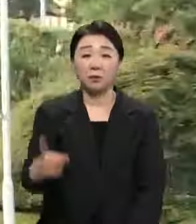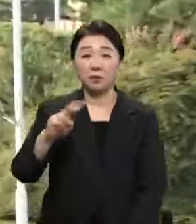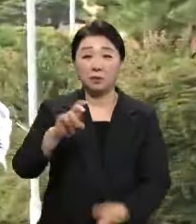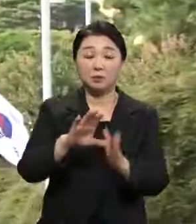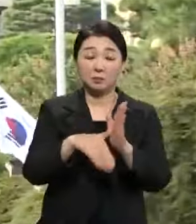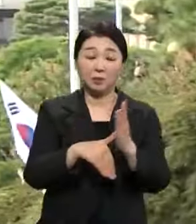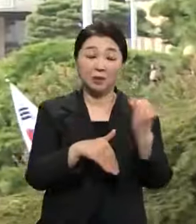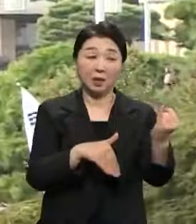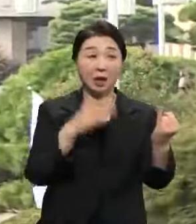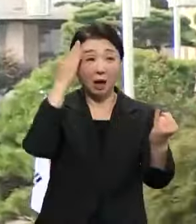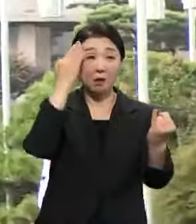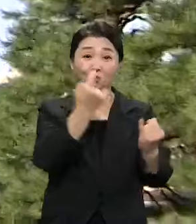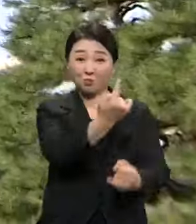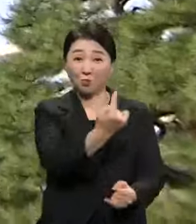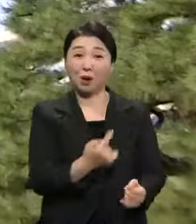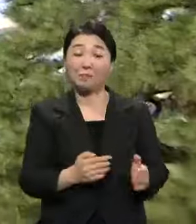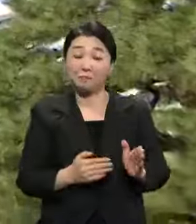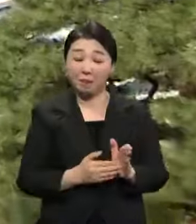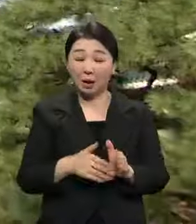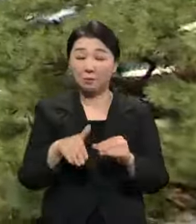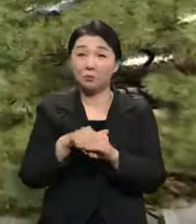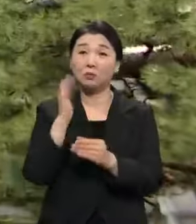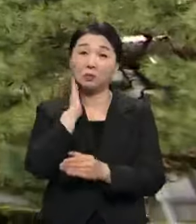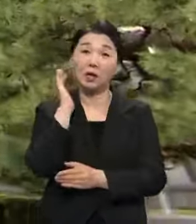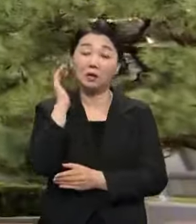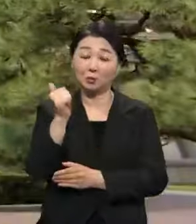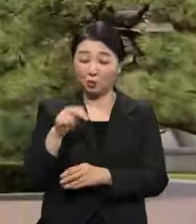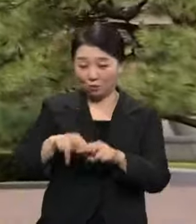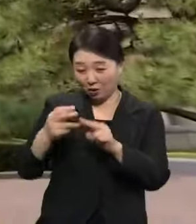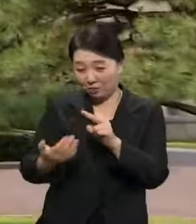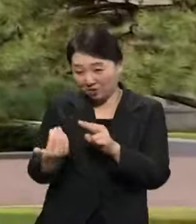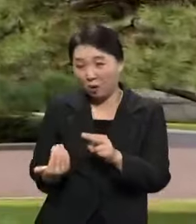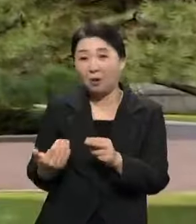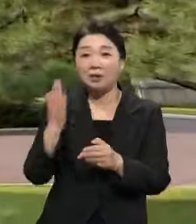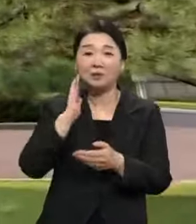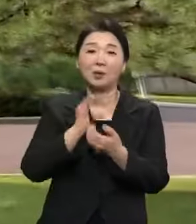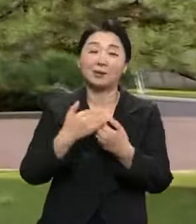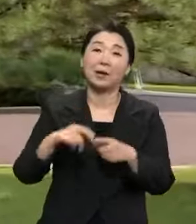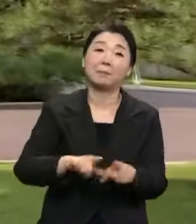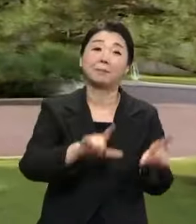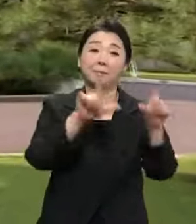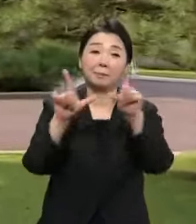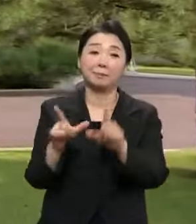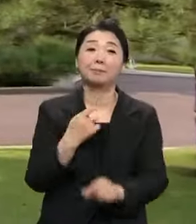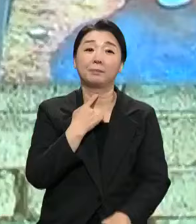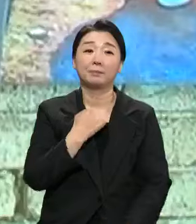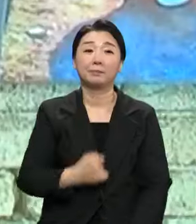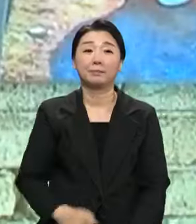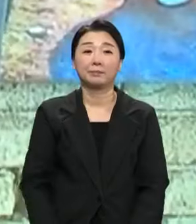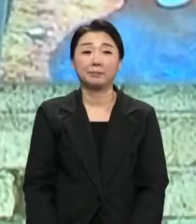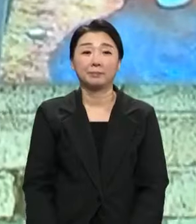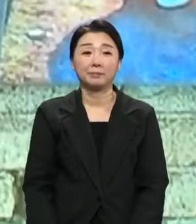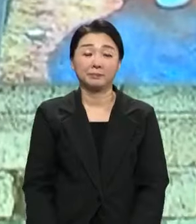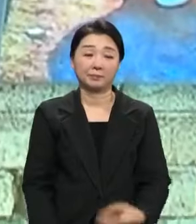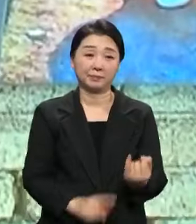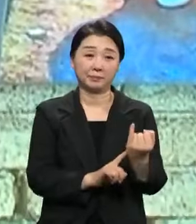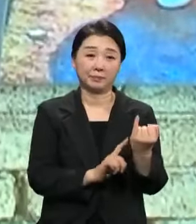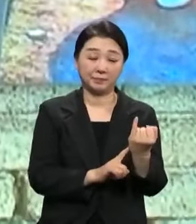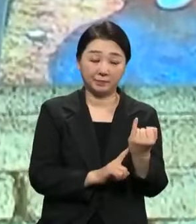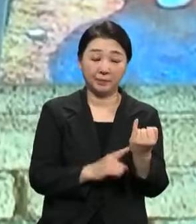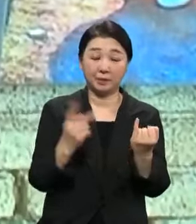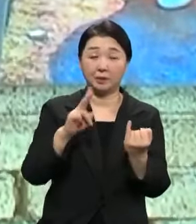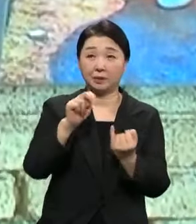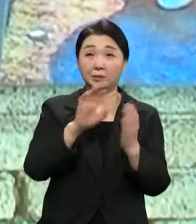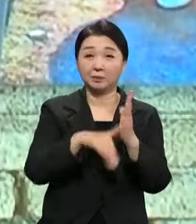다혜 씨만 한국으로 들어와 문 전 대통령 퇴임 전까지 청와대에 산 걸로 알려져 있습니다. 다혜 씨는 2021년